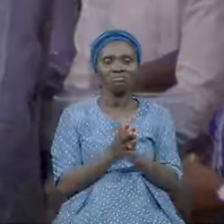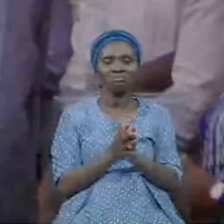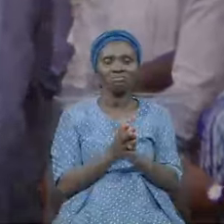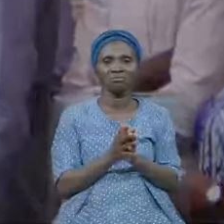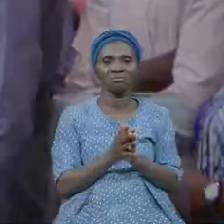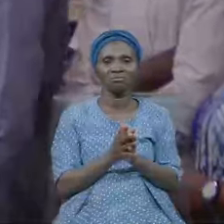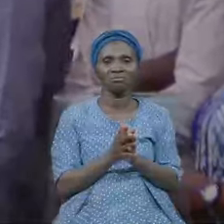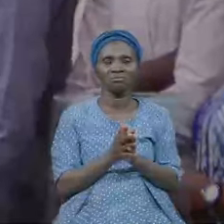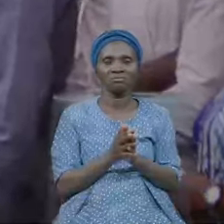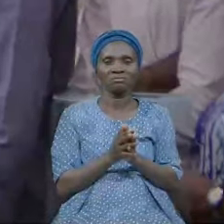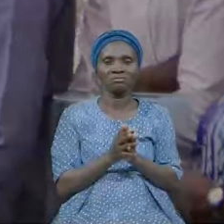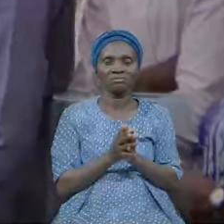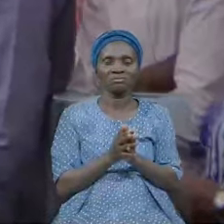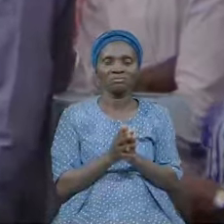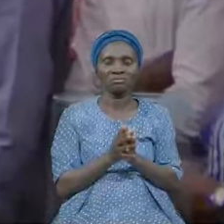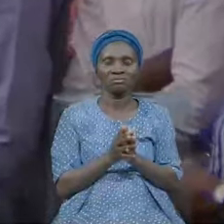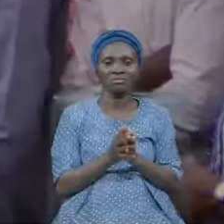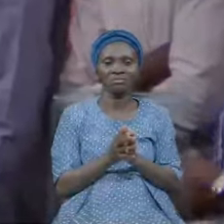Le Père